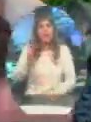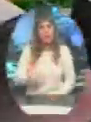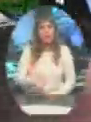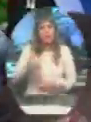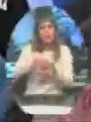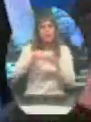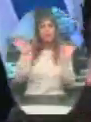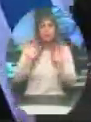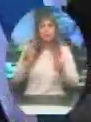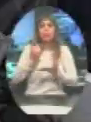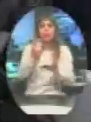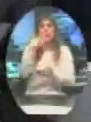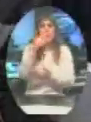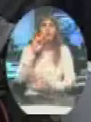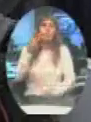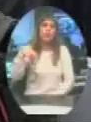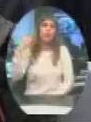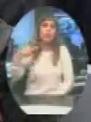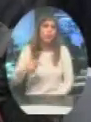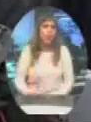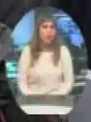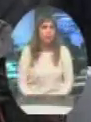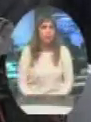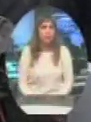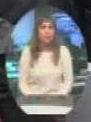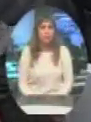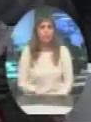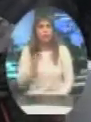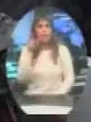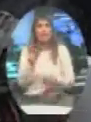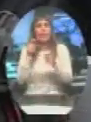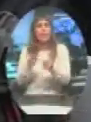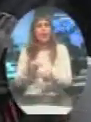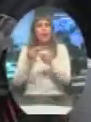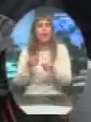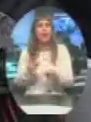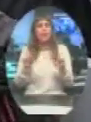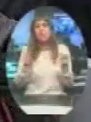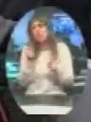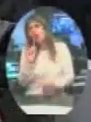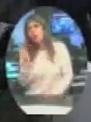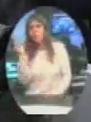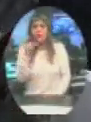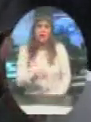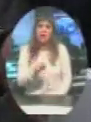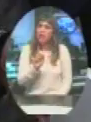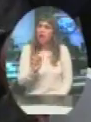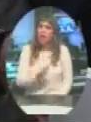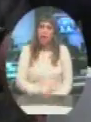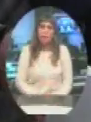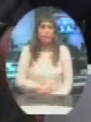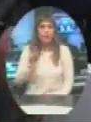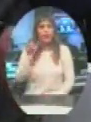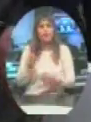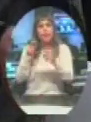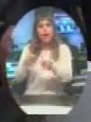המדינה לשנתיים הבאות. חקלאי הוא לא איזה אדם מקרי שהגיע, חקלאי אוהב את